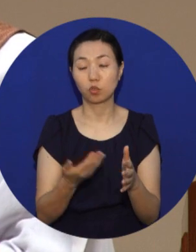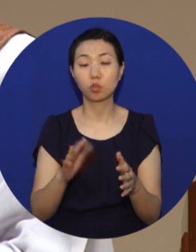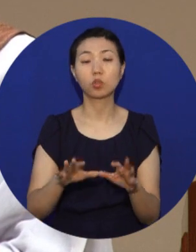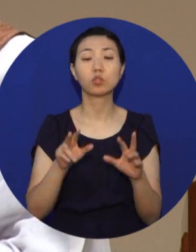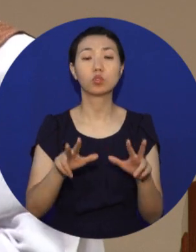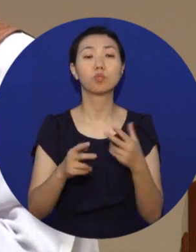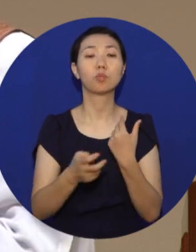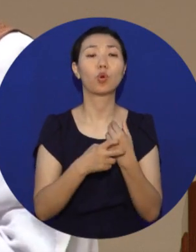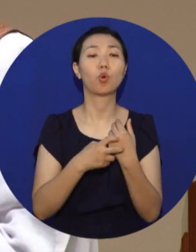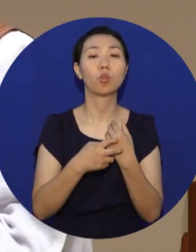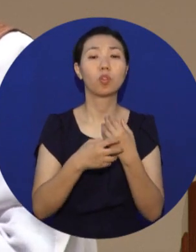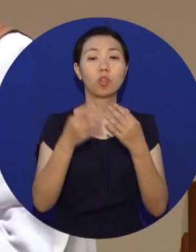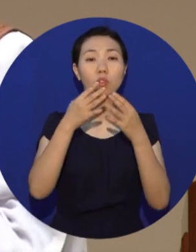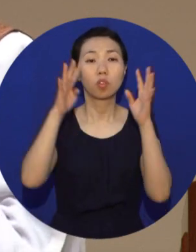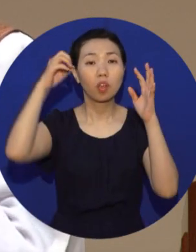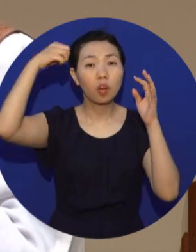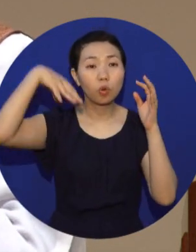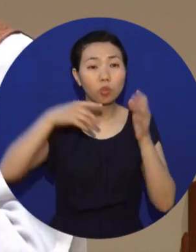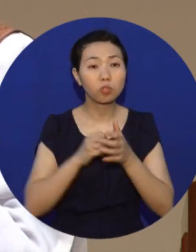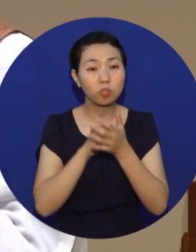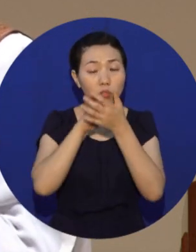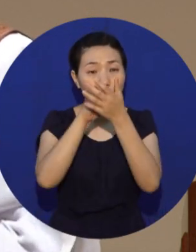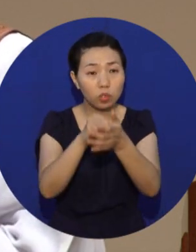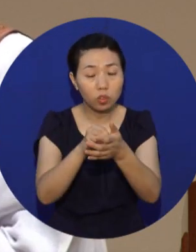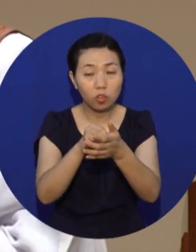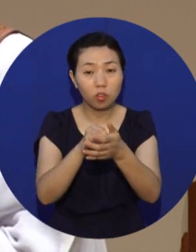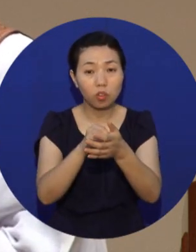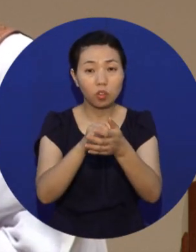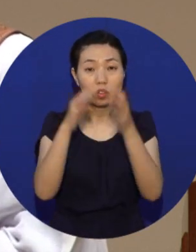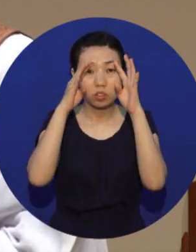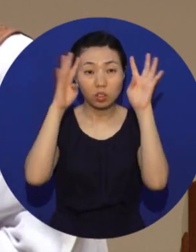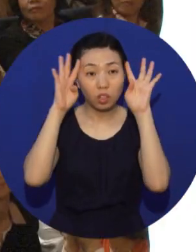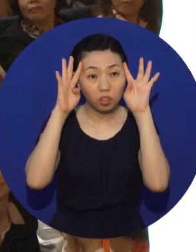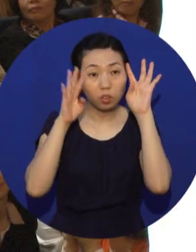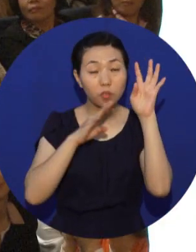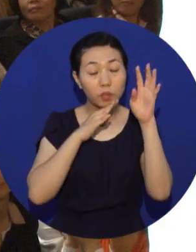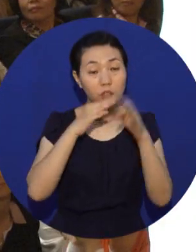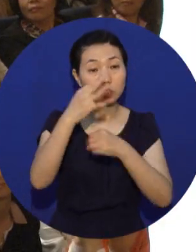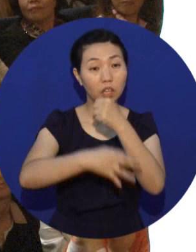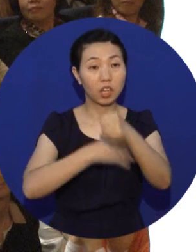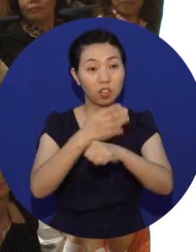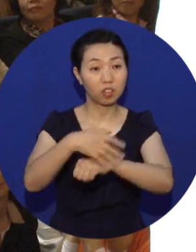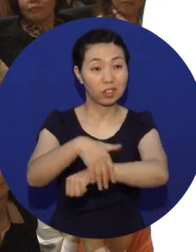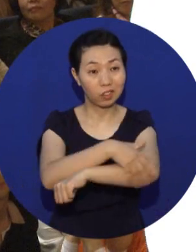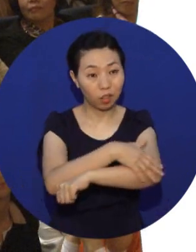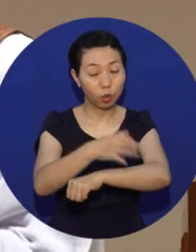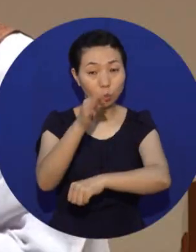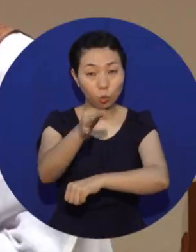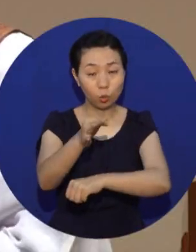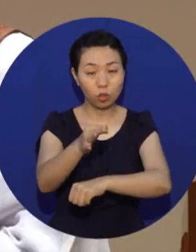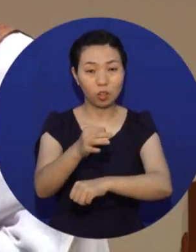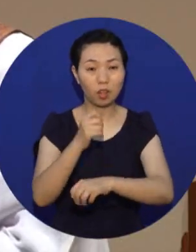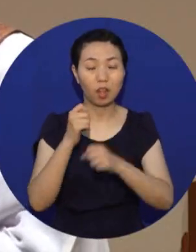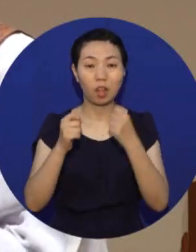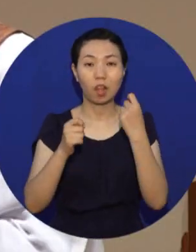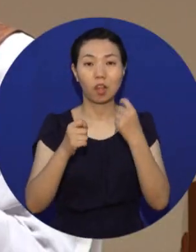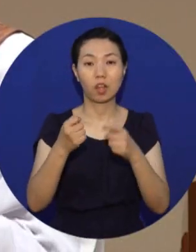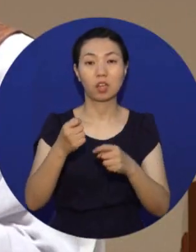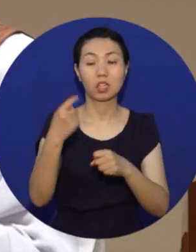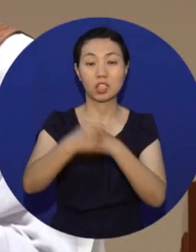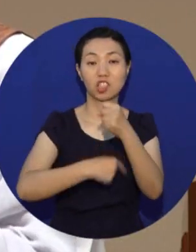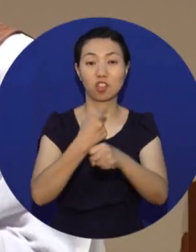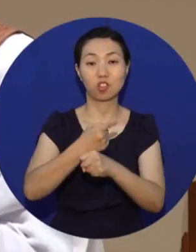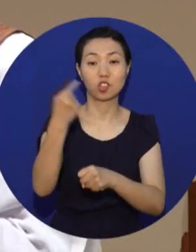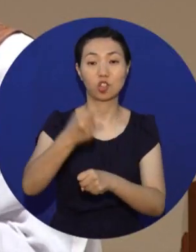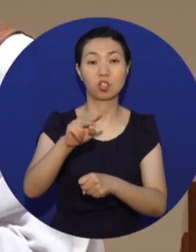의과대학 들어가서 있고 의학대학원 들어가면 지금 몇 년에 4년 해야 되나? 네. 4년 학비 그 지금 한 학기에 600만 원씩